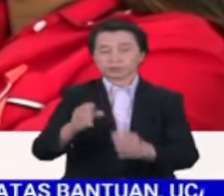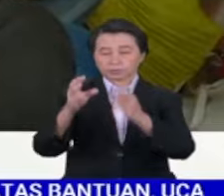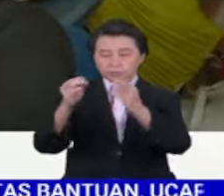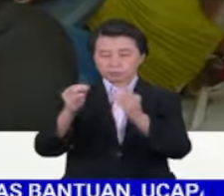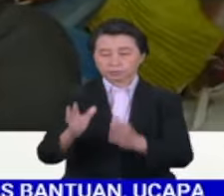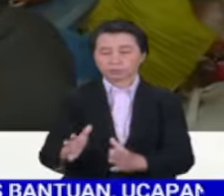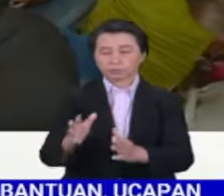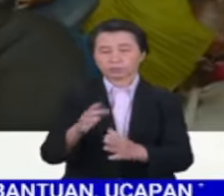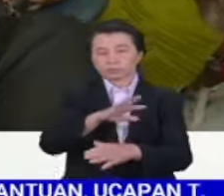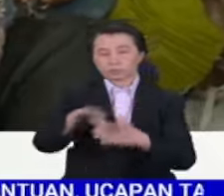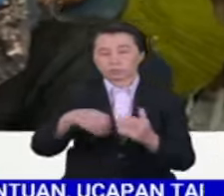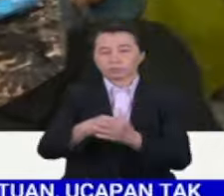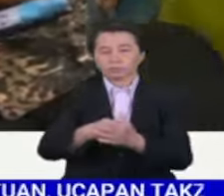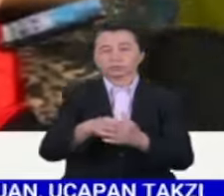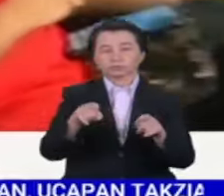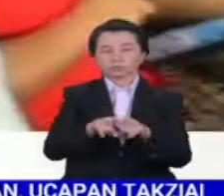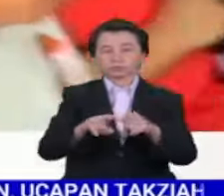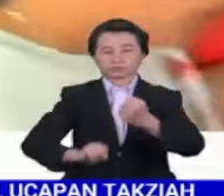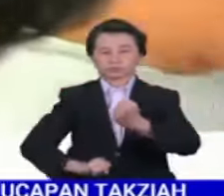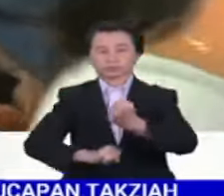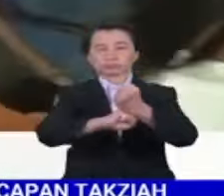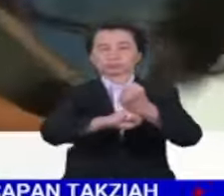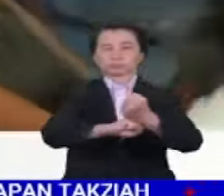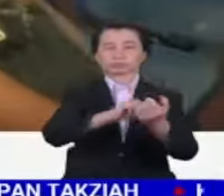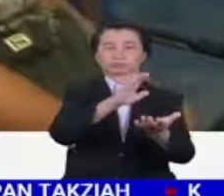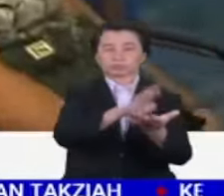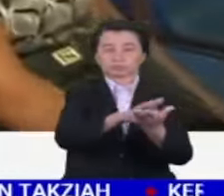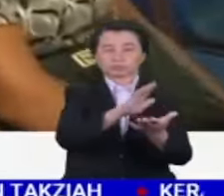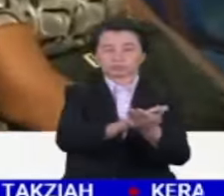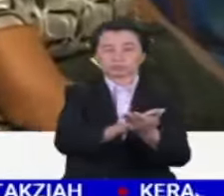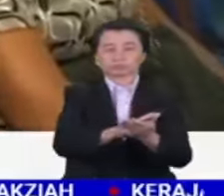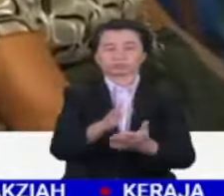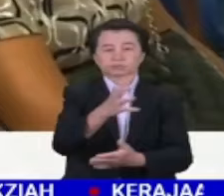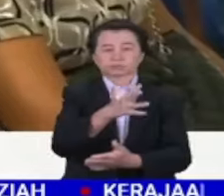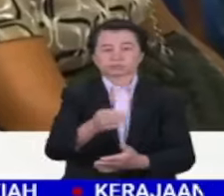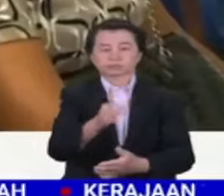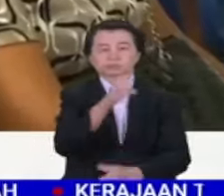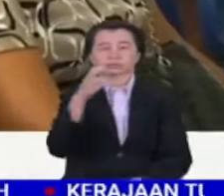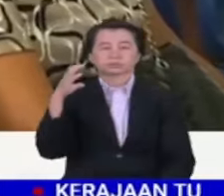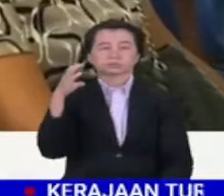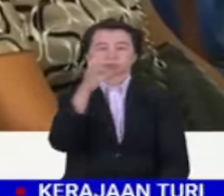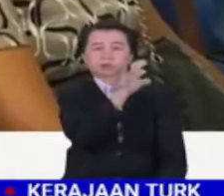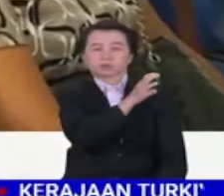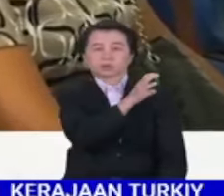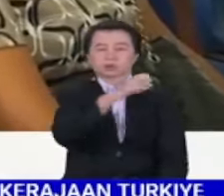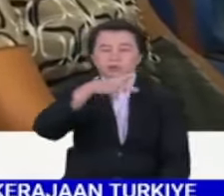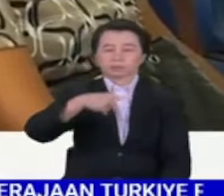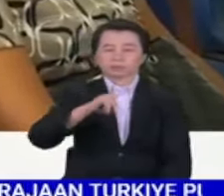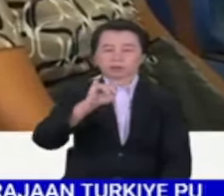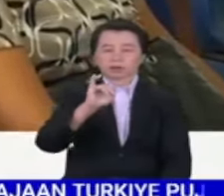kelas sebagai sokongan kepada pihak sekolah sementara itu penulis